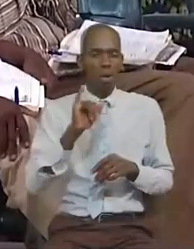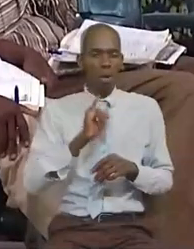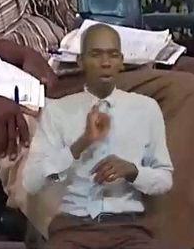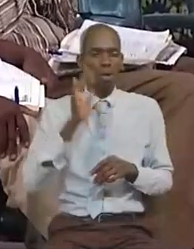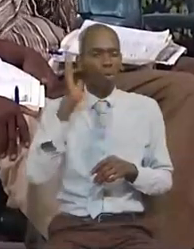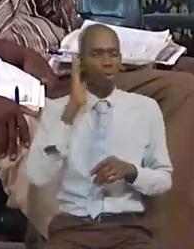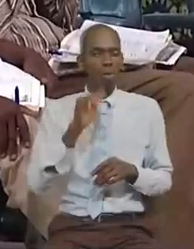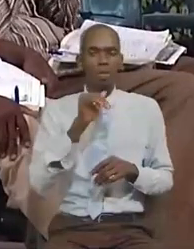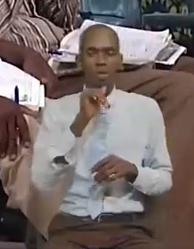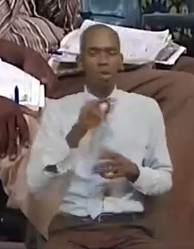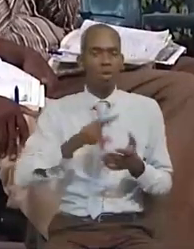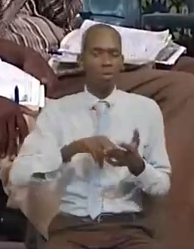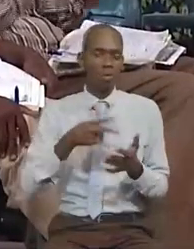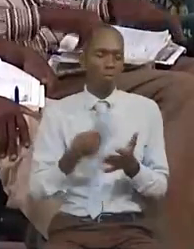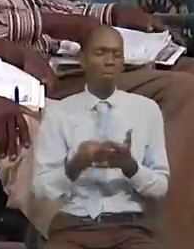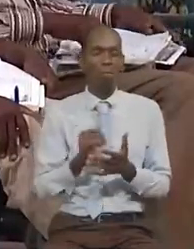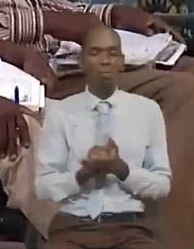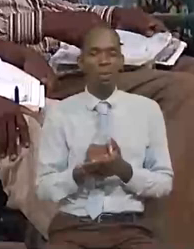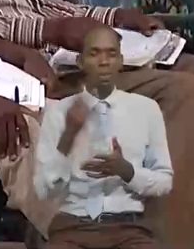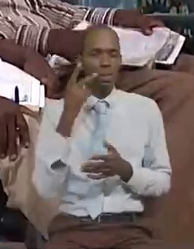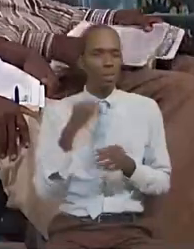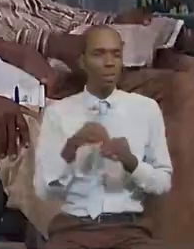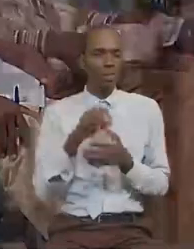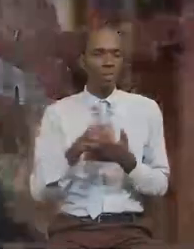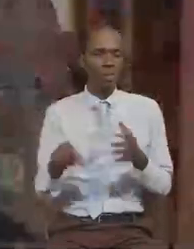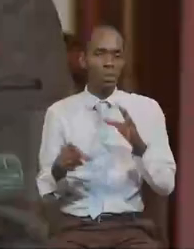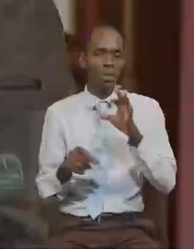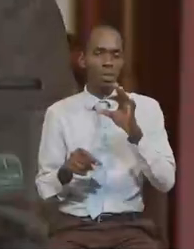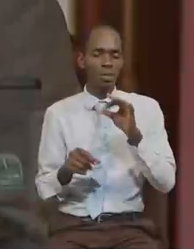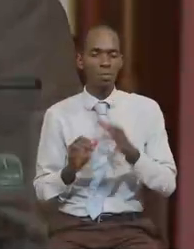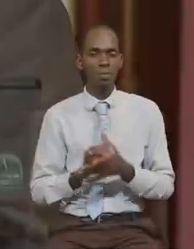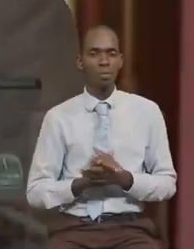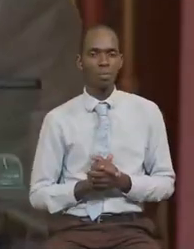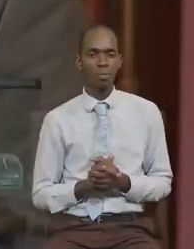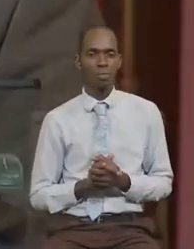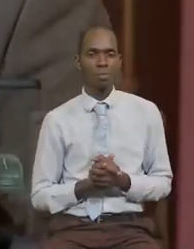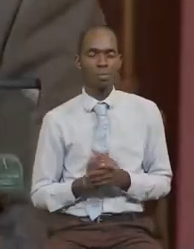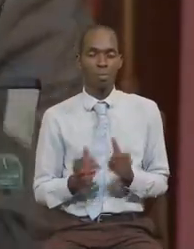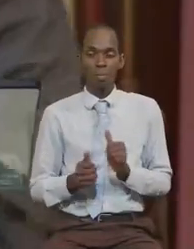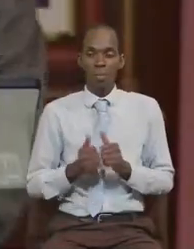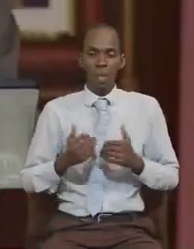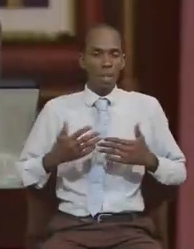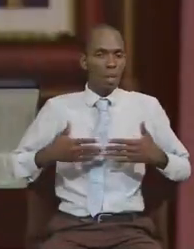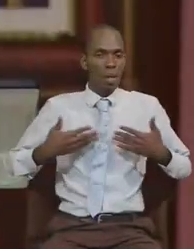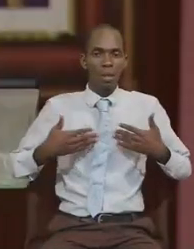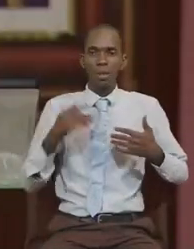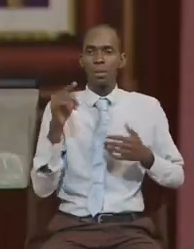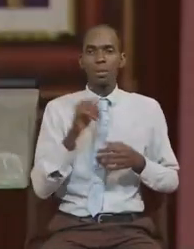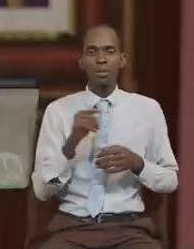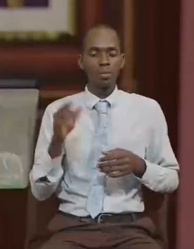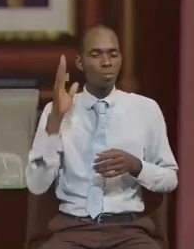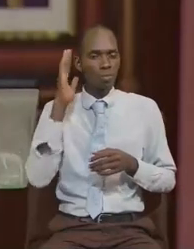Voyez ce qu'il dit. Dans ce verset 9, je me glorifierai donc bien plus volontiers de